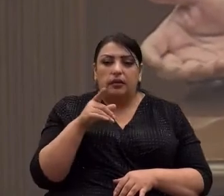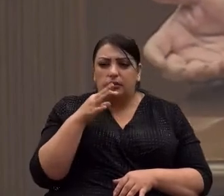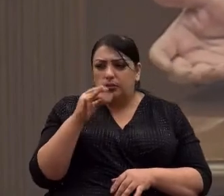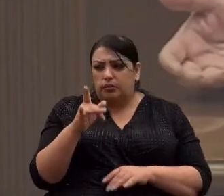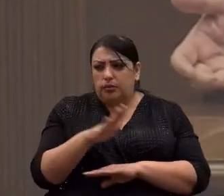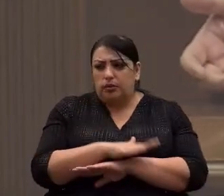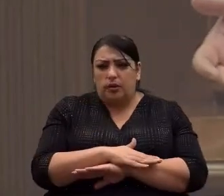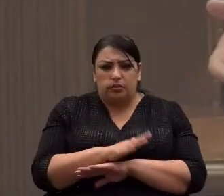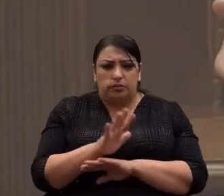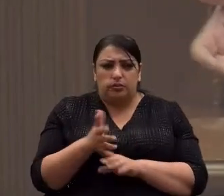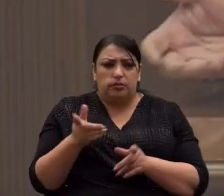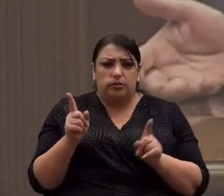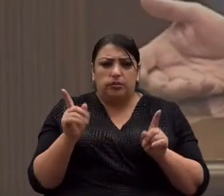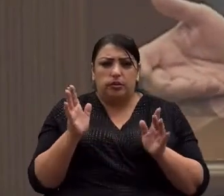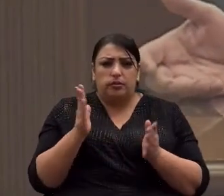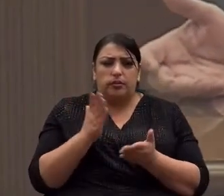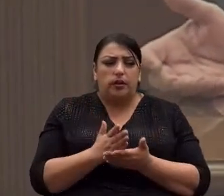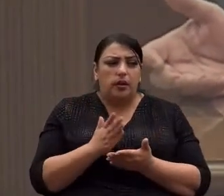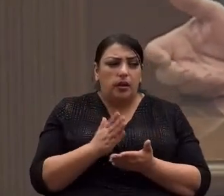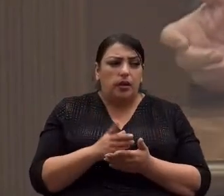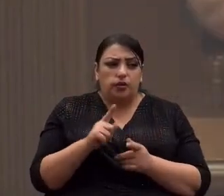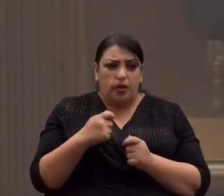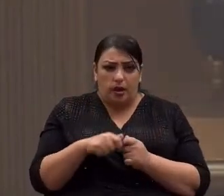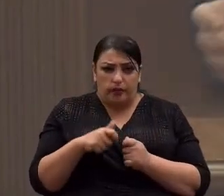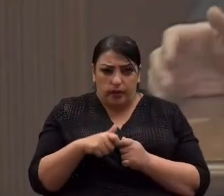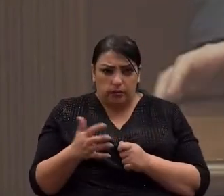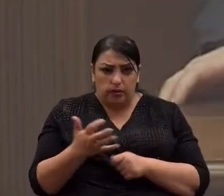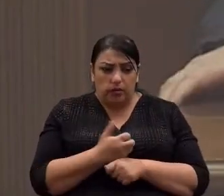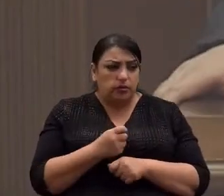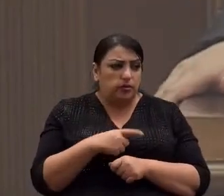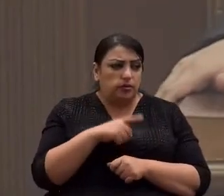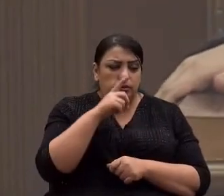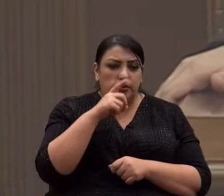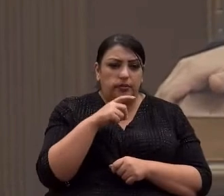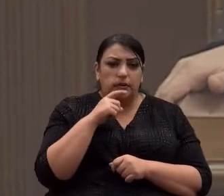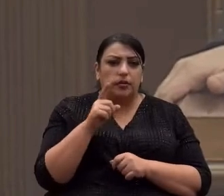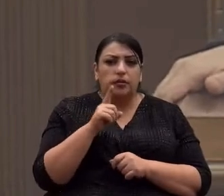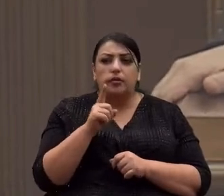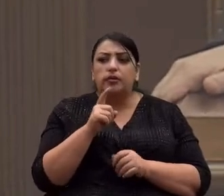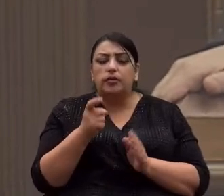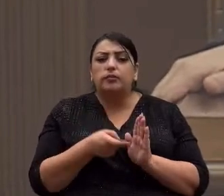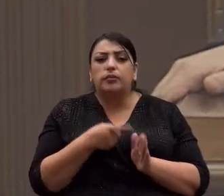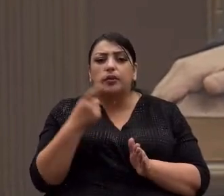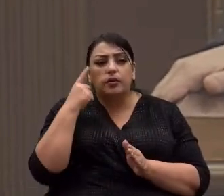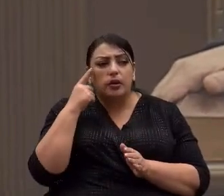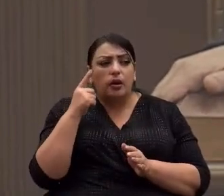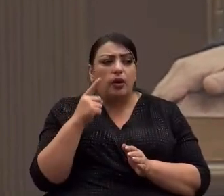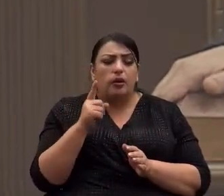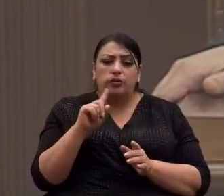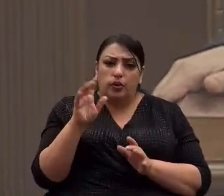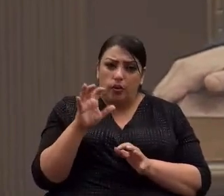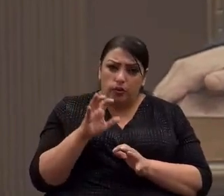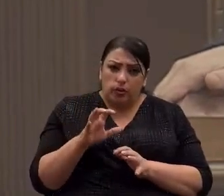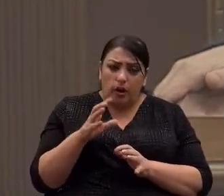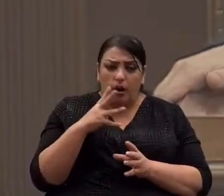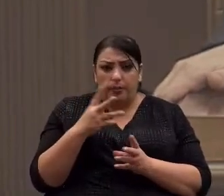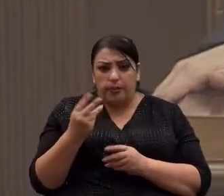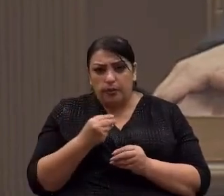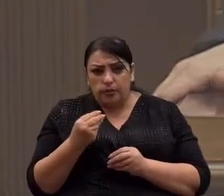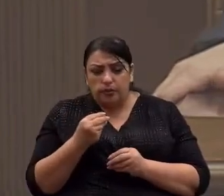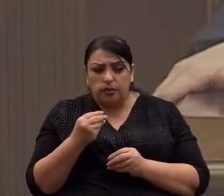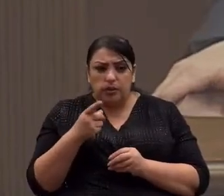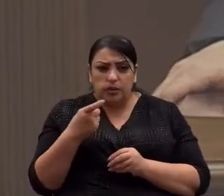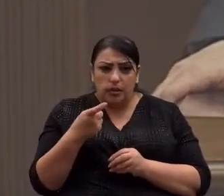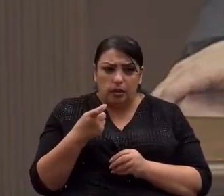էին, ես ինչ եղավ, կարող են չոր հովանավորներ կթանես, սկսին կրակել, մեր ճշտեք, օրինական զենքովա, թե ապօրինի զենքովա,